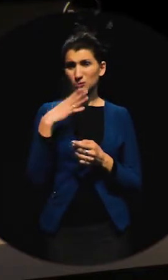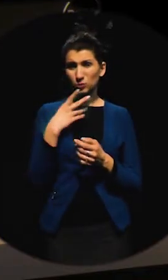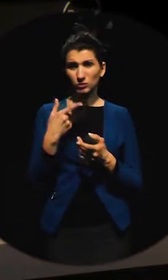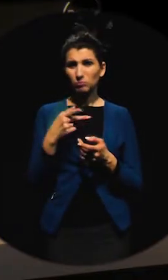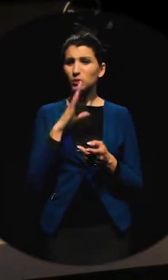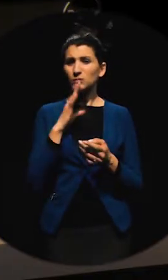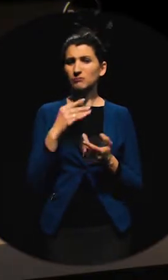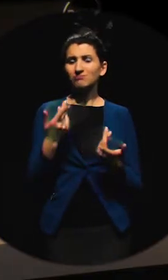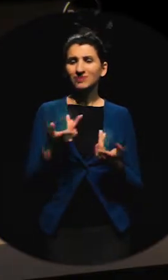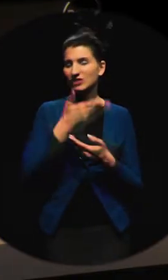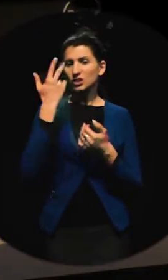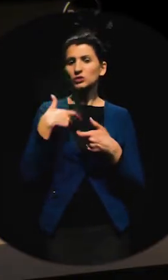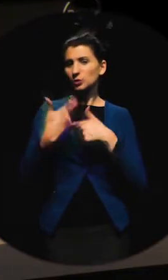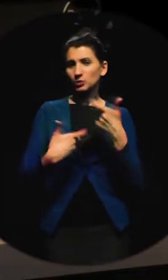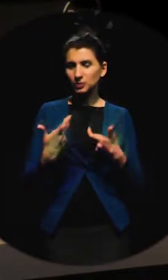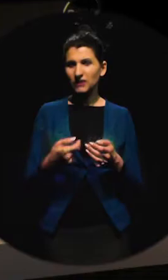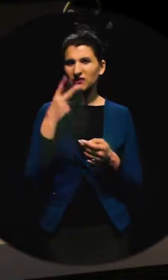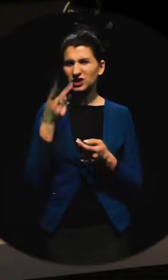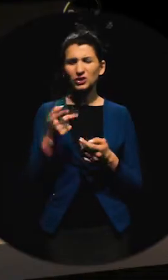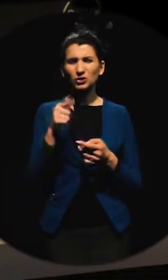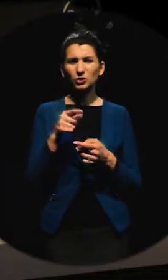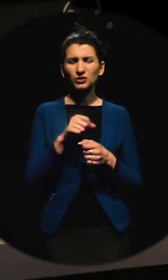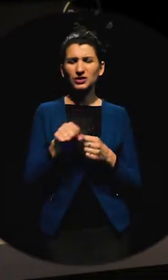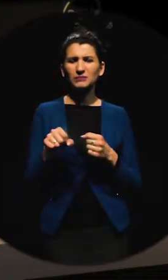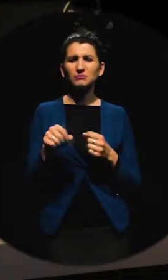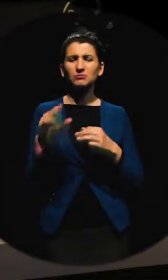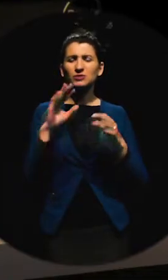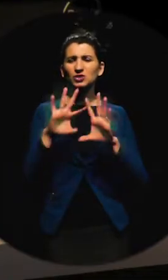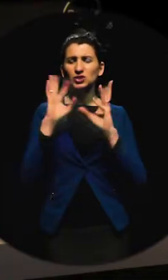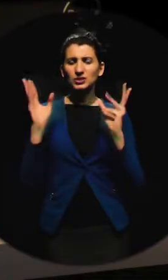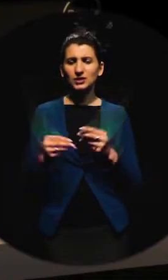wyrzuceni ze swoich ról, że ta fasada, maska i wszelkie